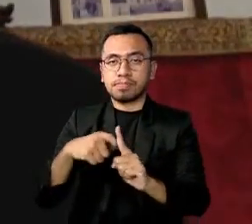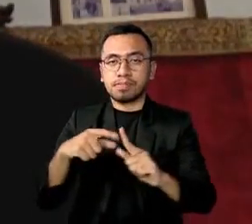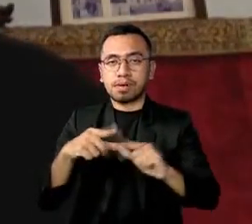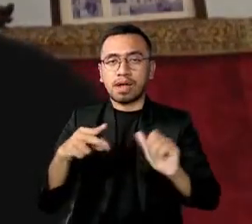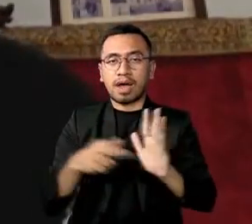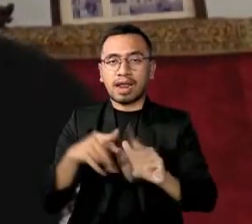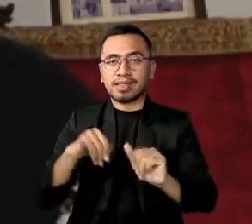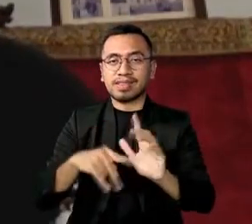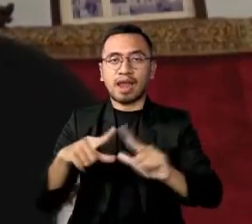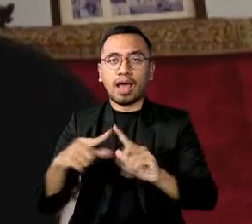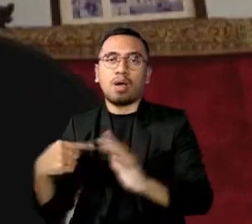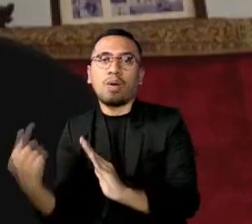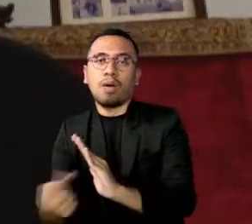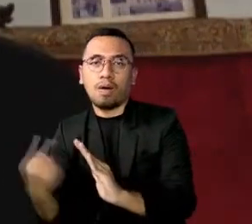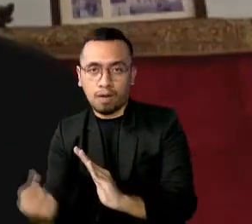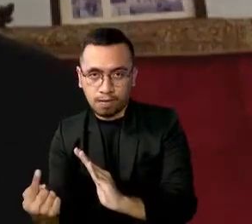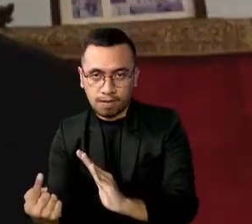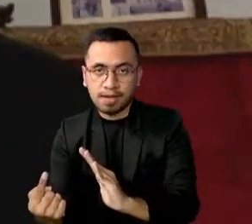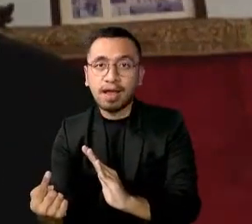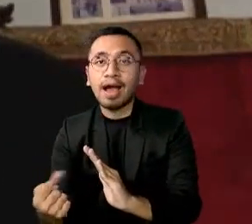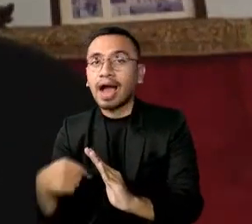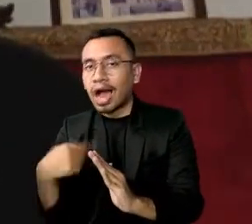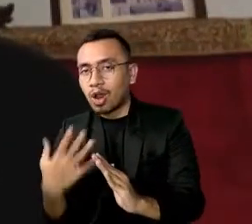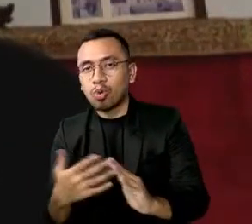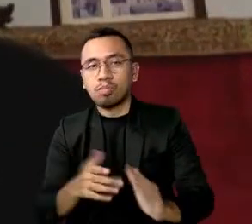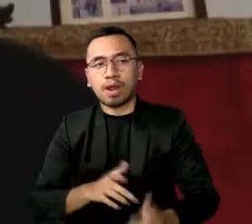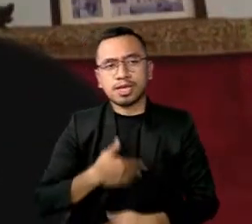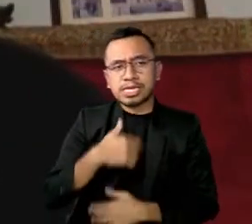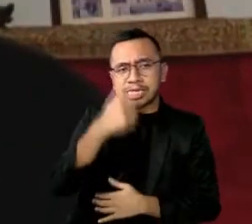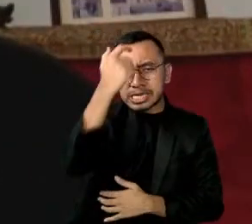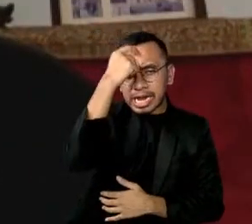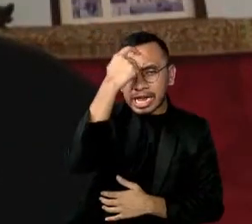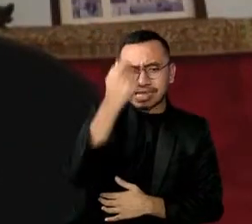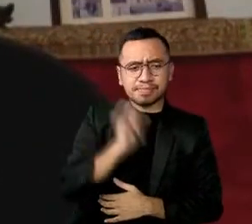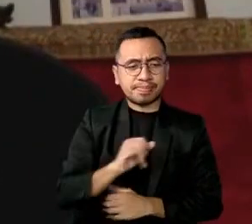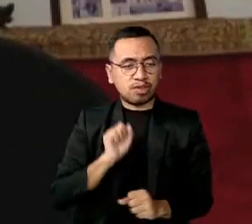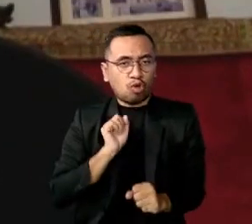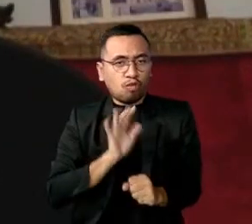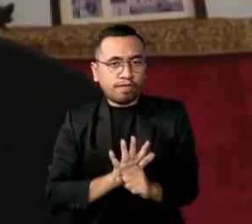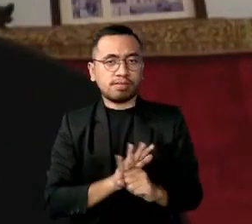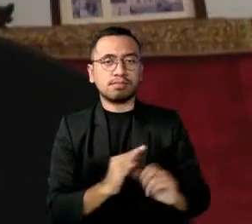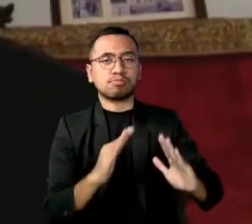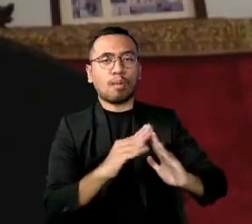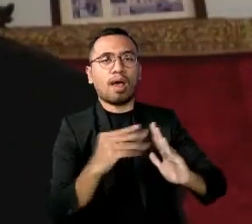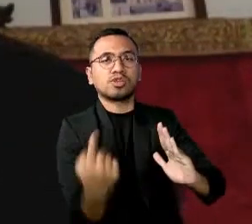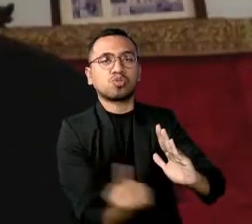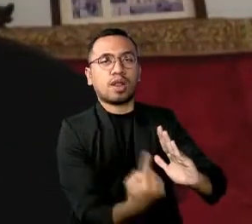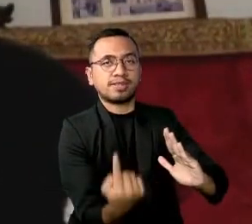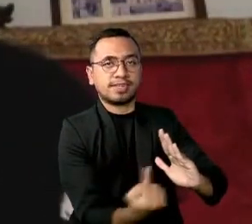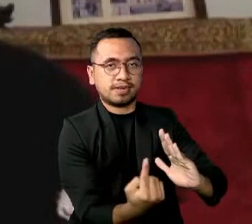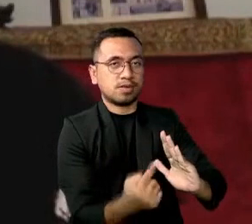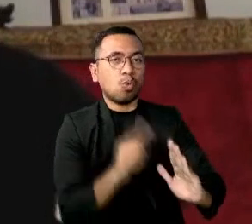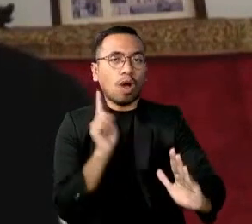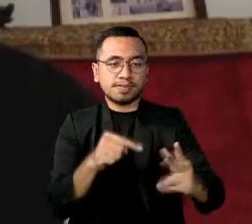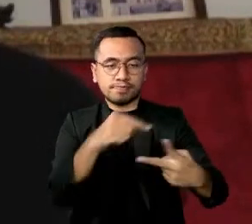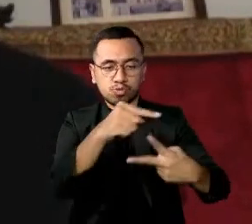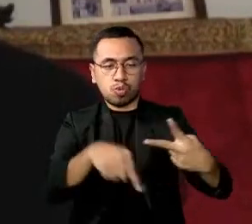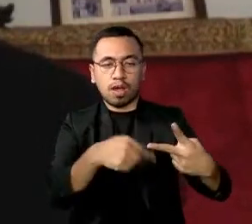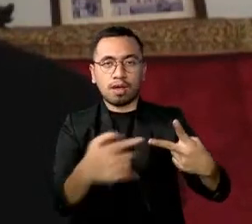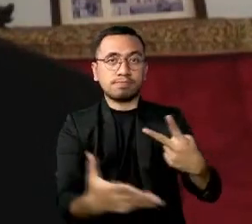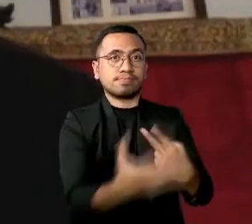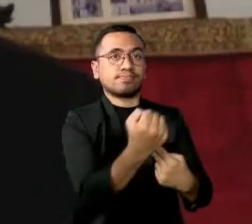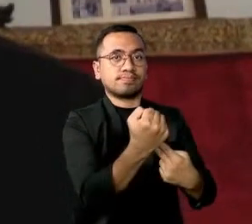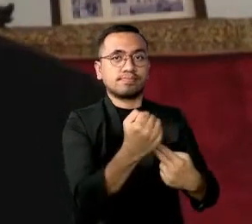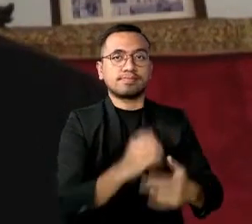bergejala yang Suspect itu ditolak si ampuah Hal inilah sebenarnya yang harus kita capai dan kita tetap